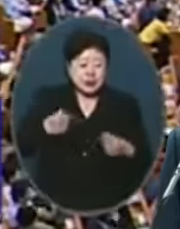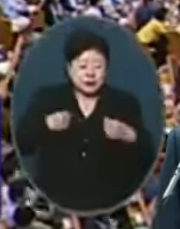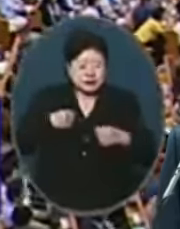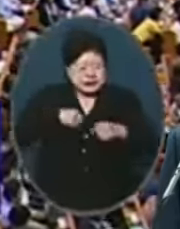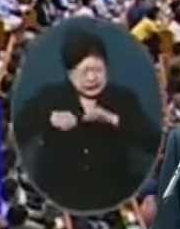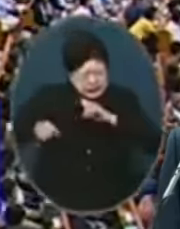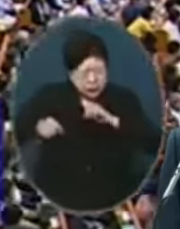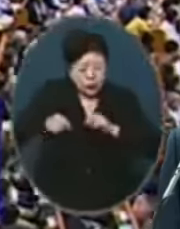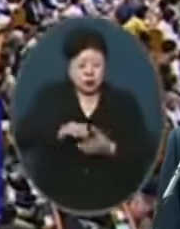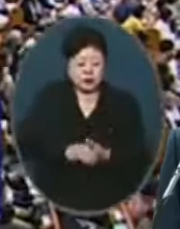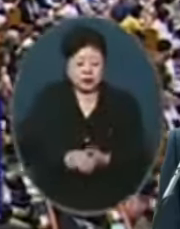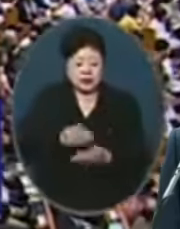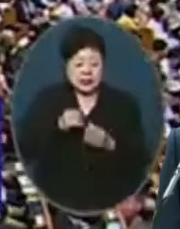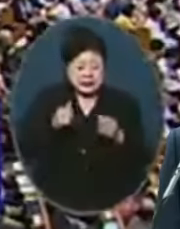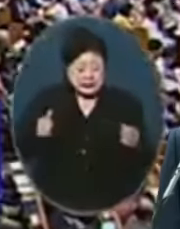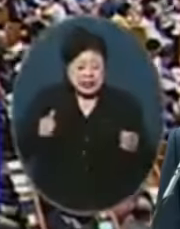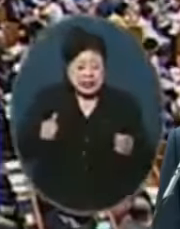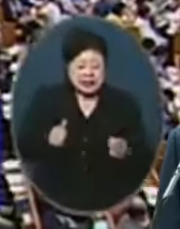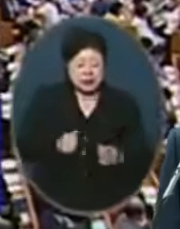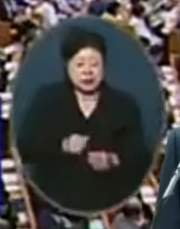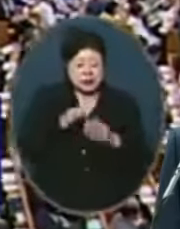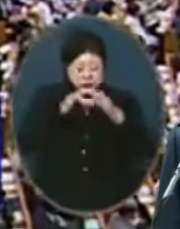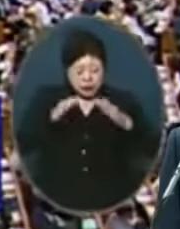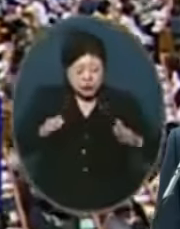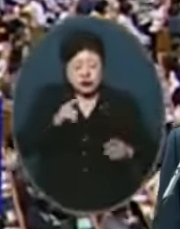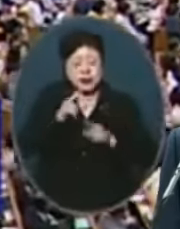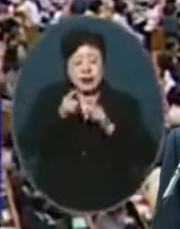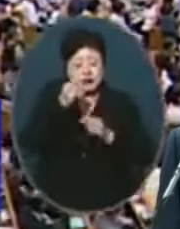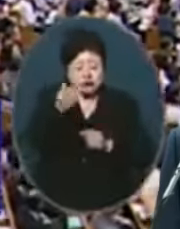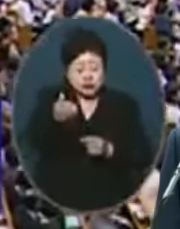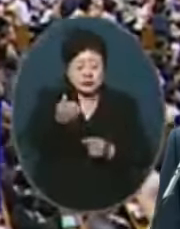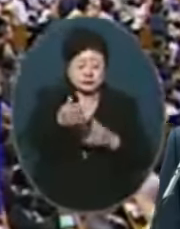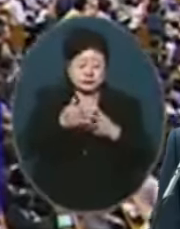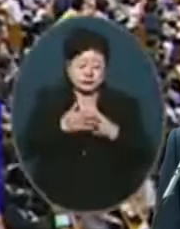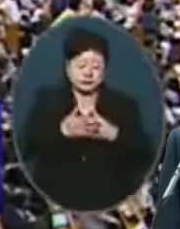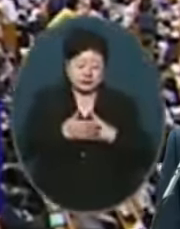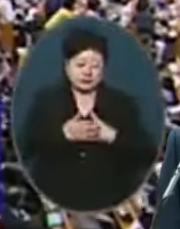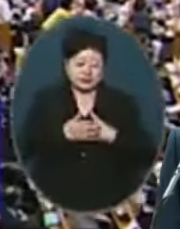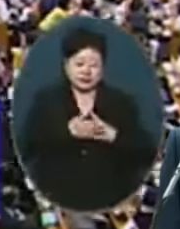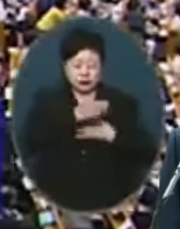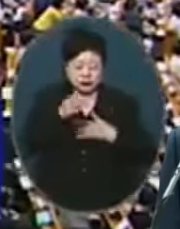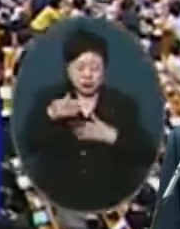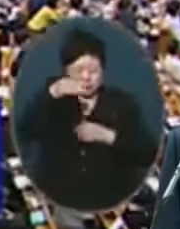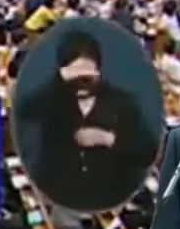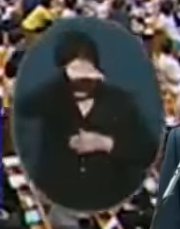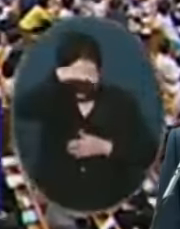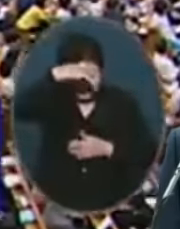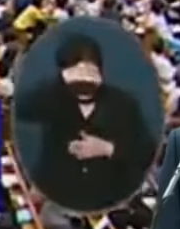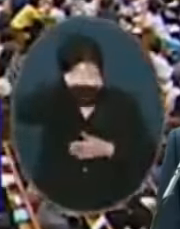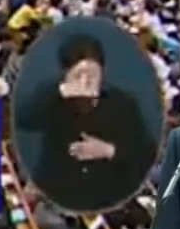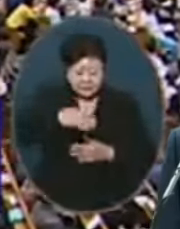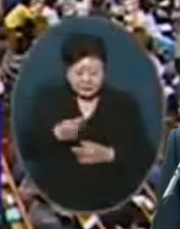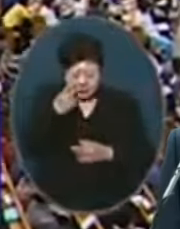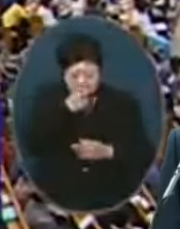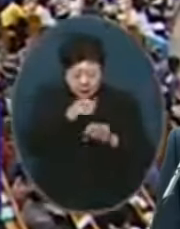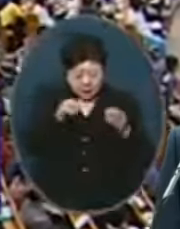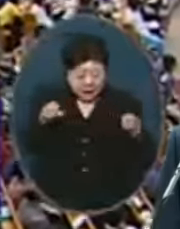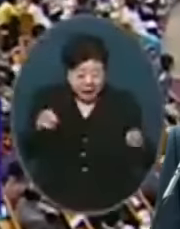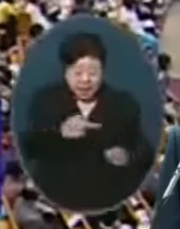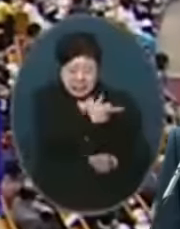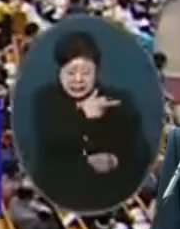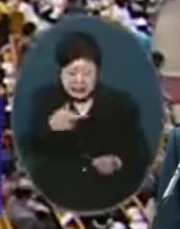자기들의 옷을 찢고 이스라엘 자손의 온 회중에게 마약을 이르되 우리가 두루 다니며 정탐한